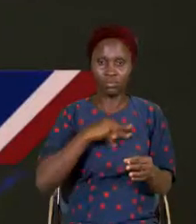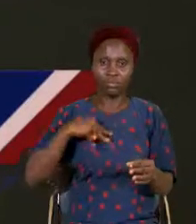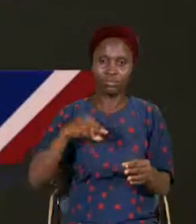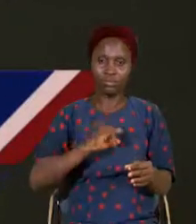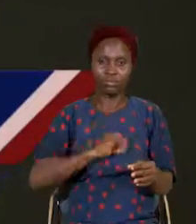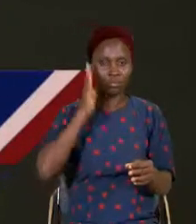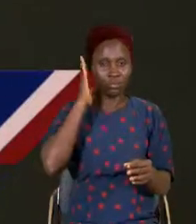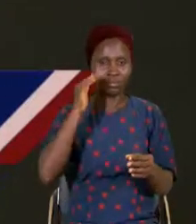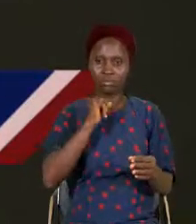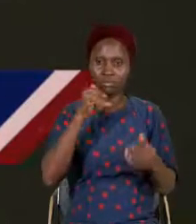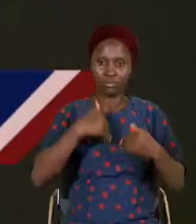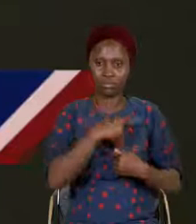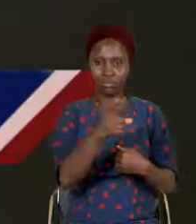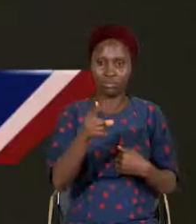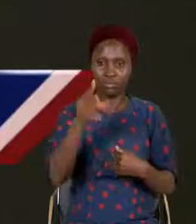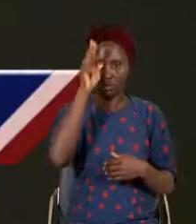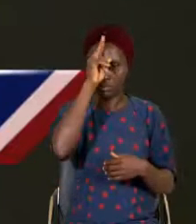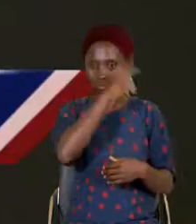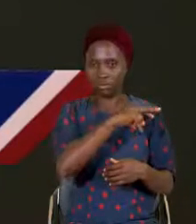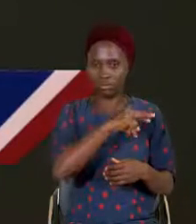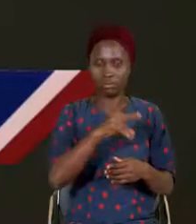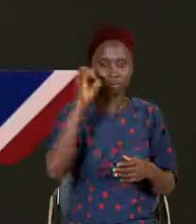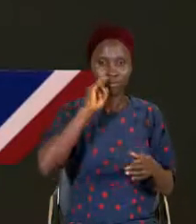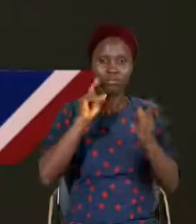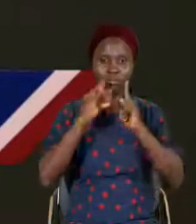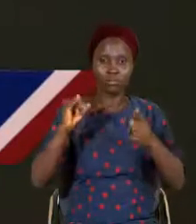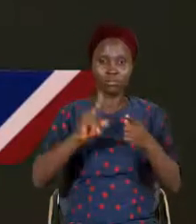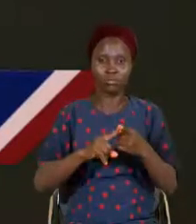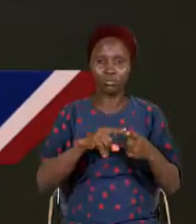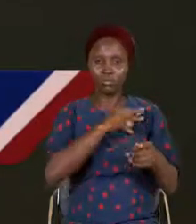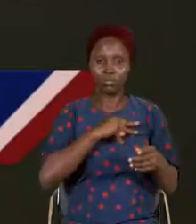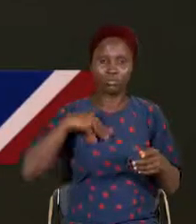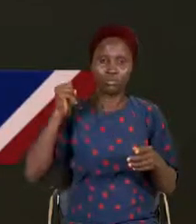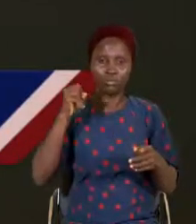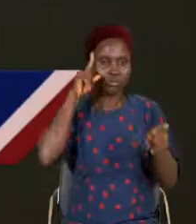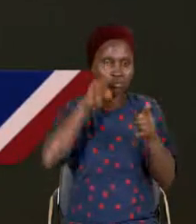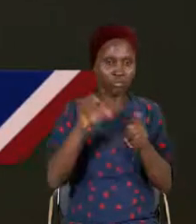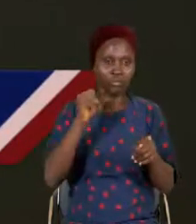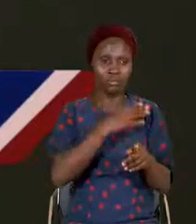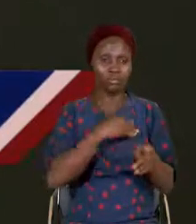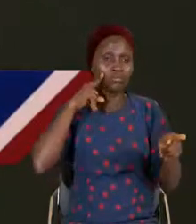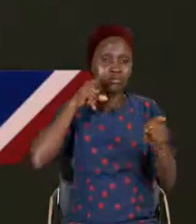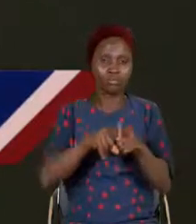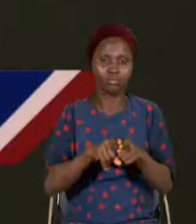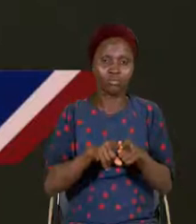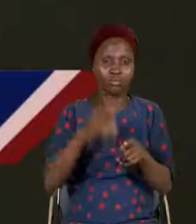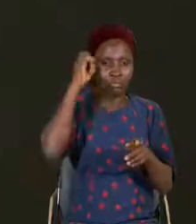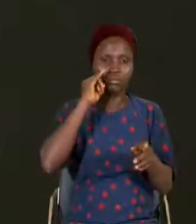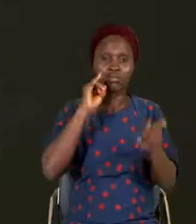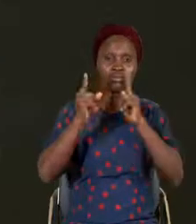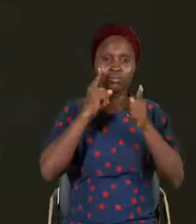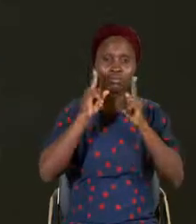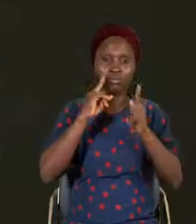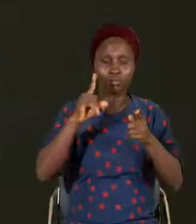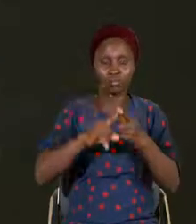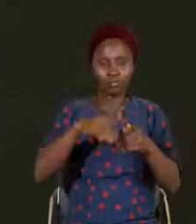pas, frères, que vous soyez dans l'ignorance. Il s'adresse aux frères et sœurs. Il s'adresse